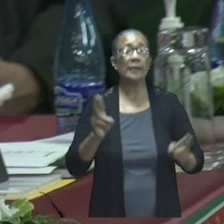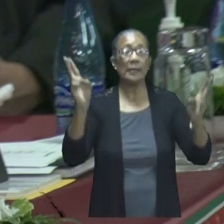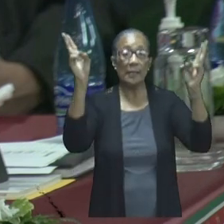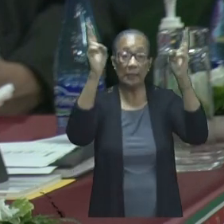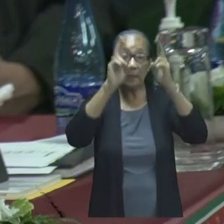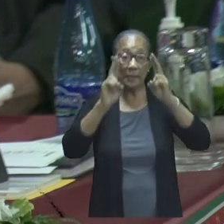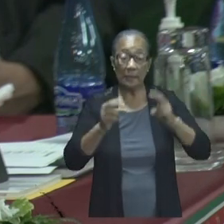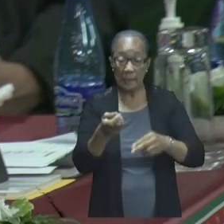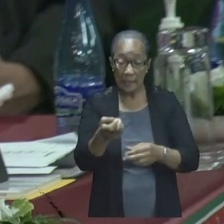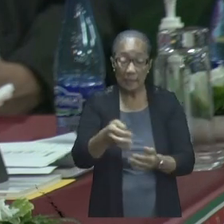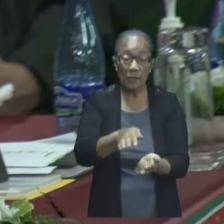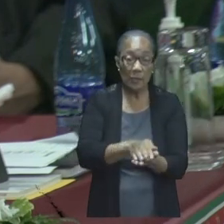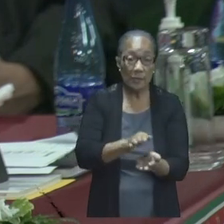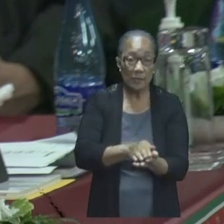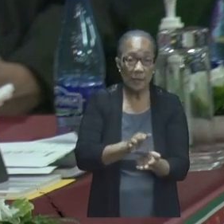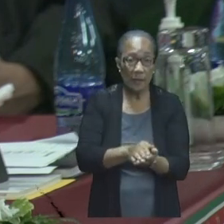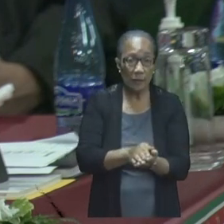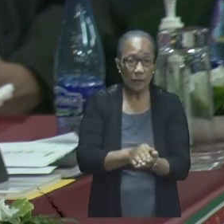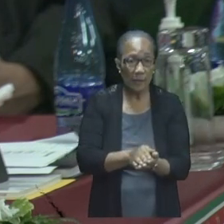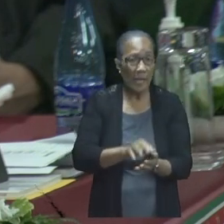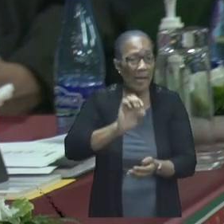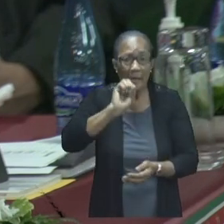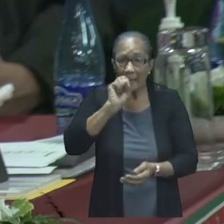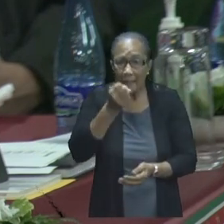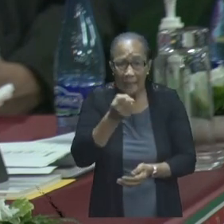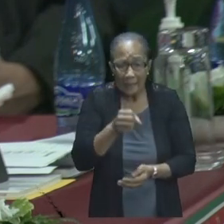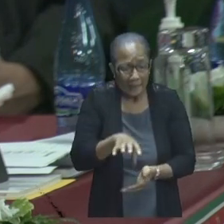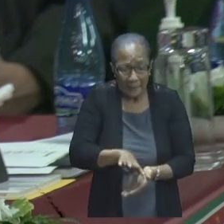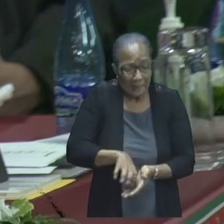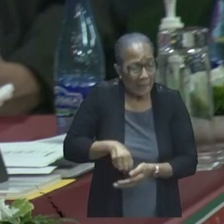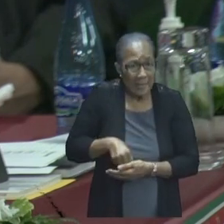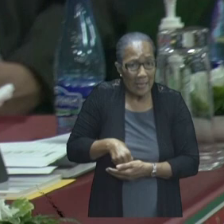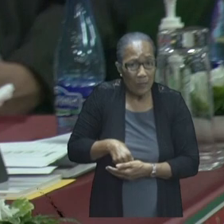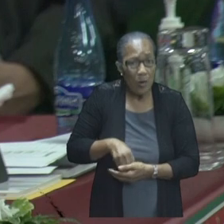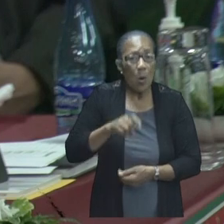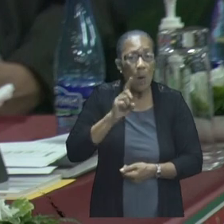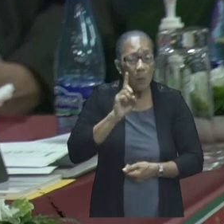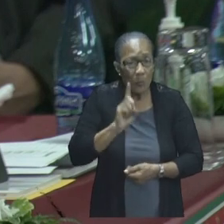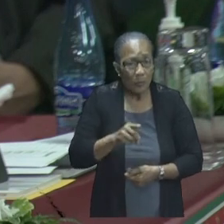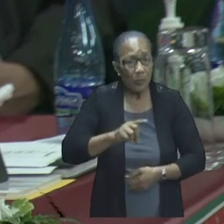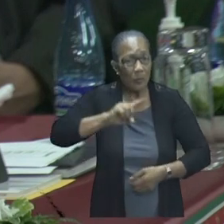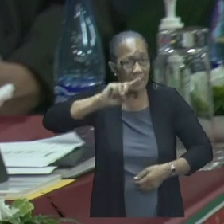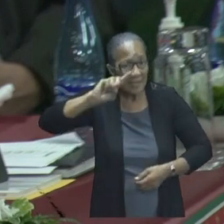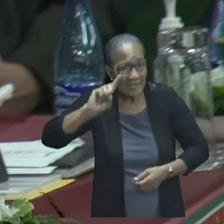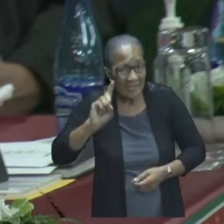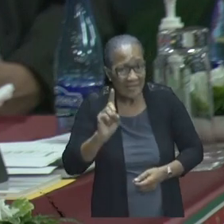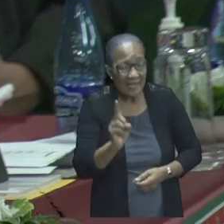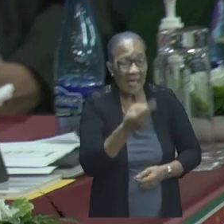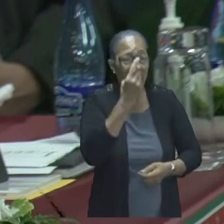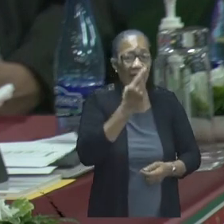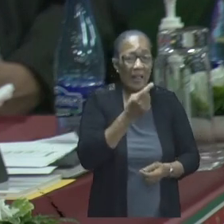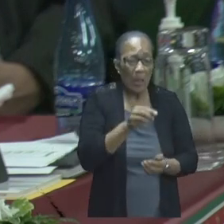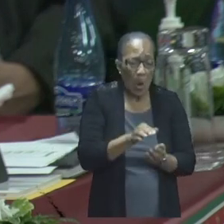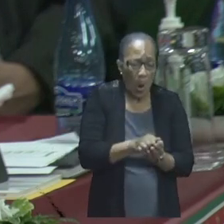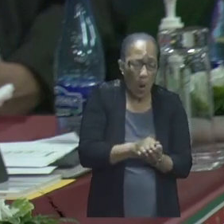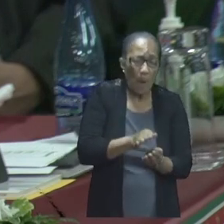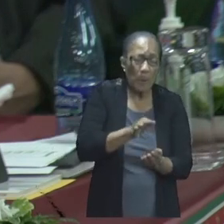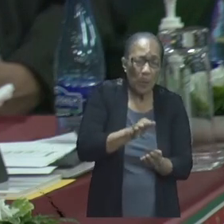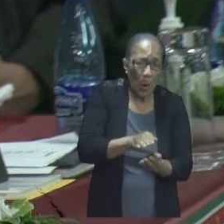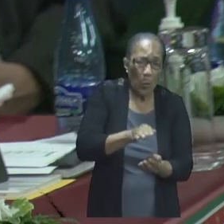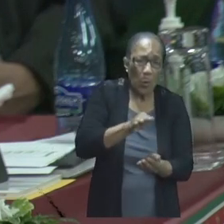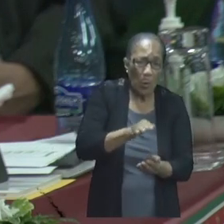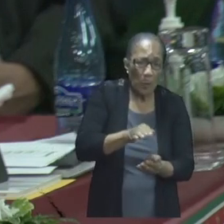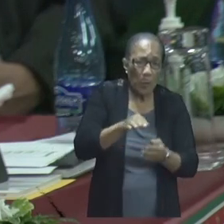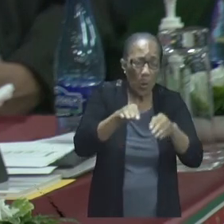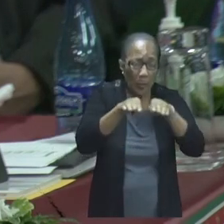serve dat moet je niet dan komen die moeten we juist zo snel mogelijk opbouwen naar een een